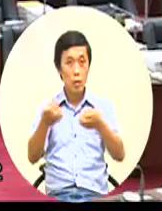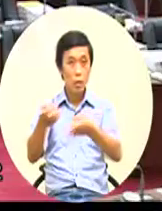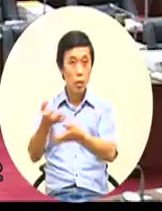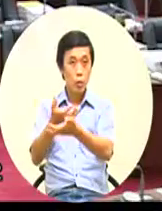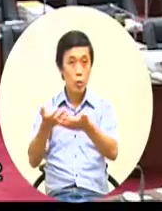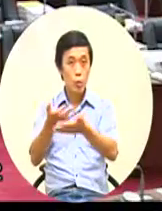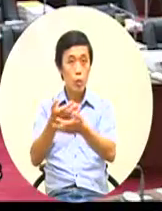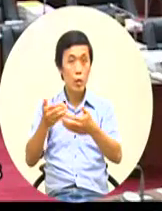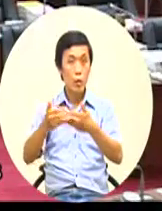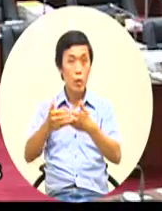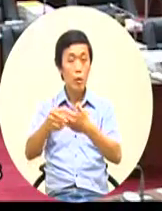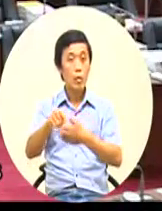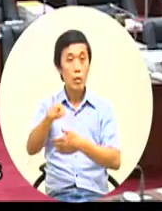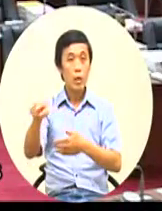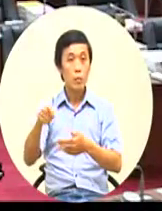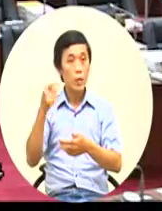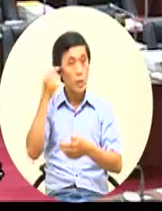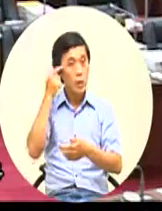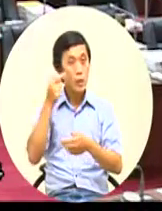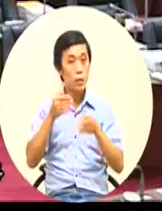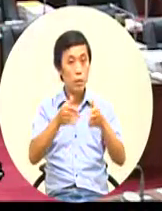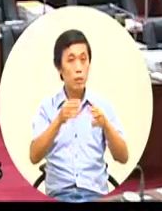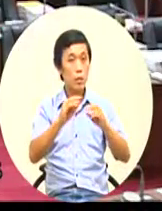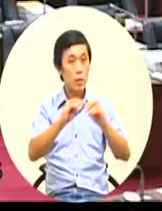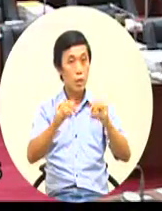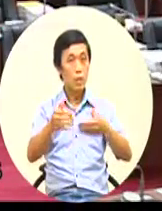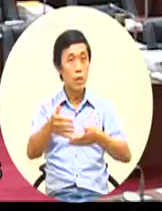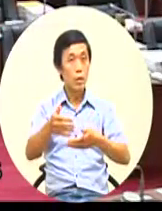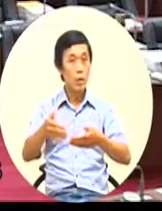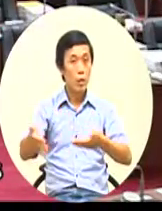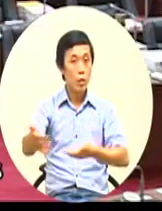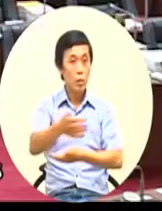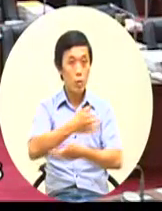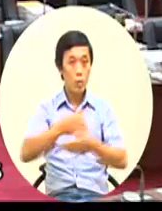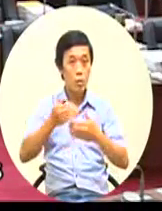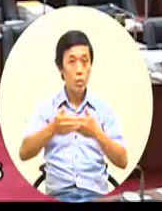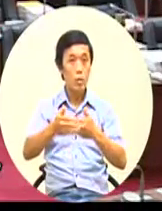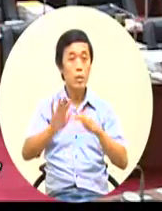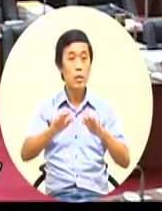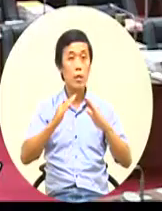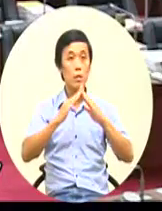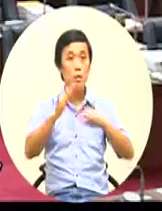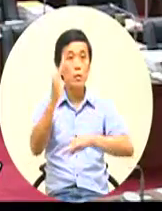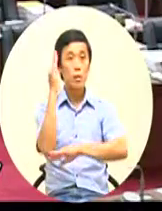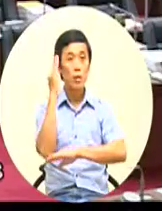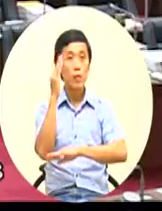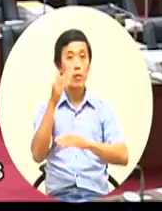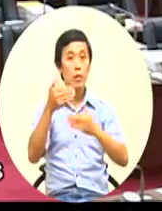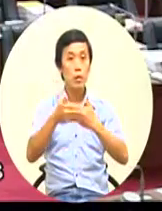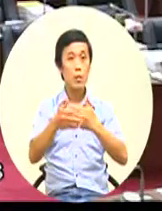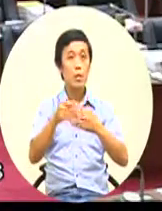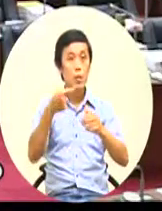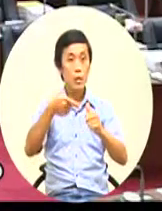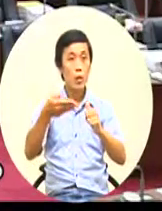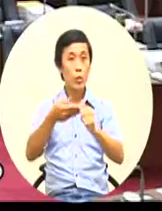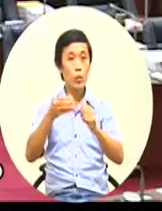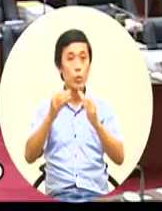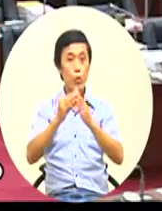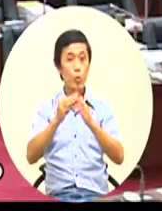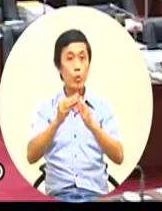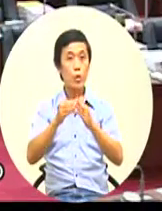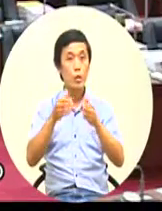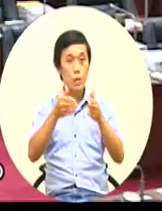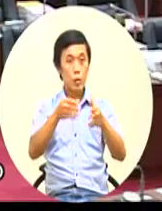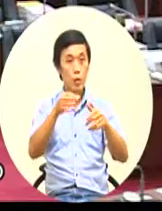跟他们的主张的整个沟通，怎么征收的程序。目前市政府的程序到教育局还在估价的阶